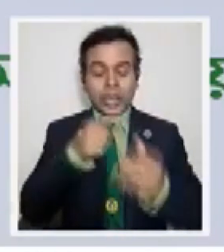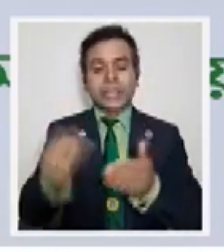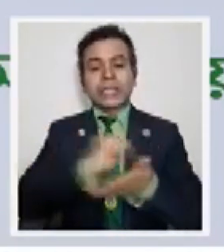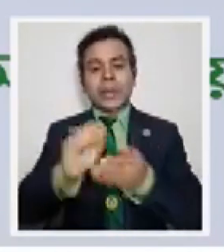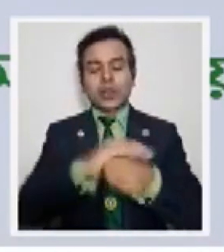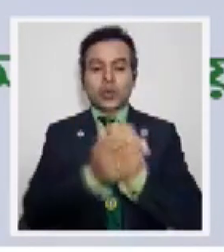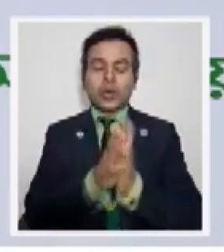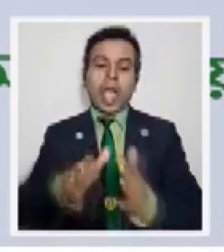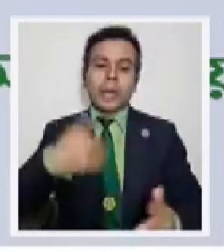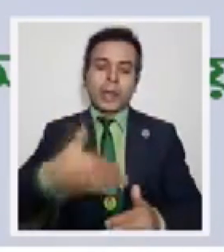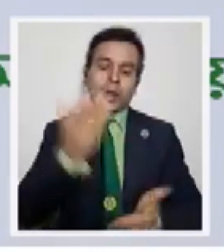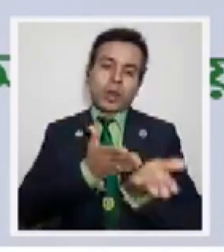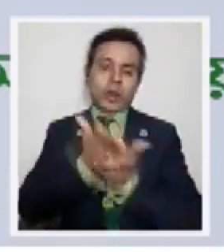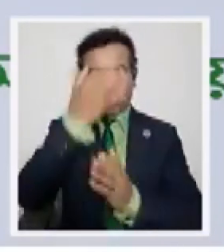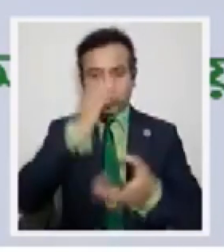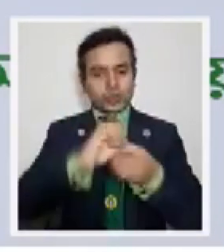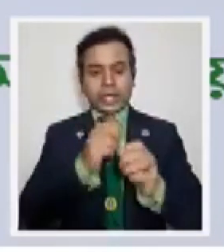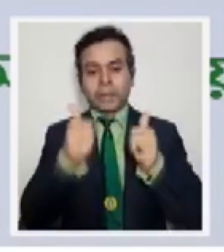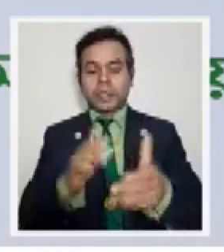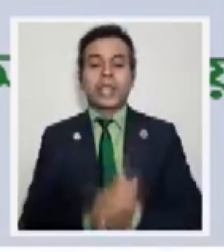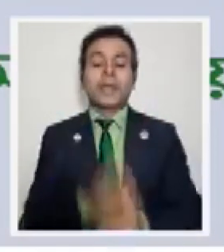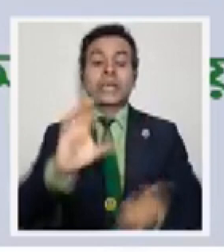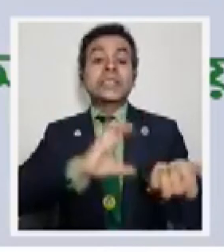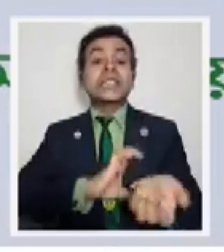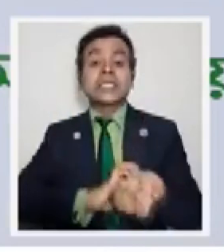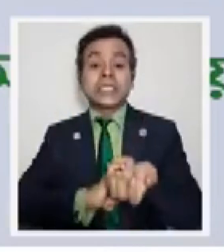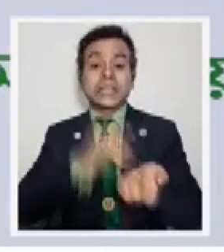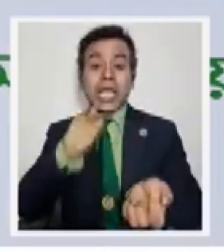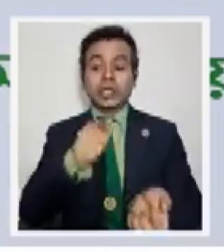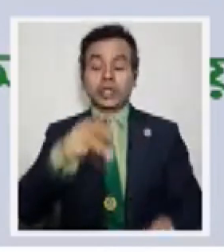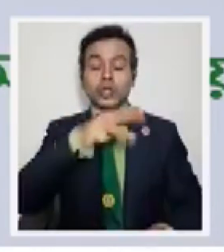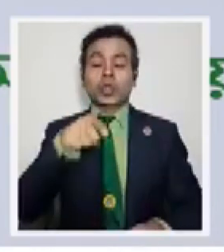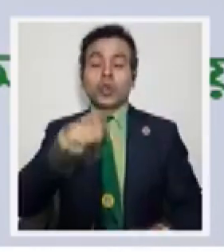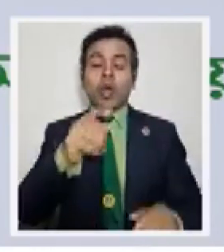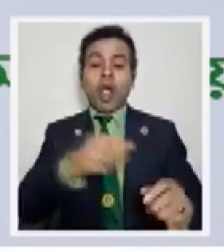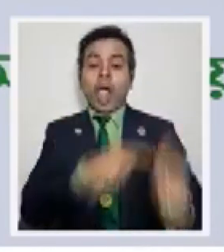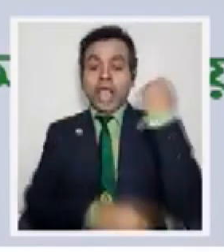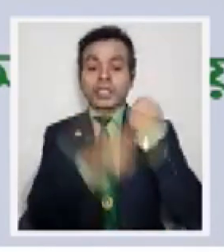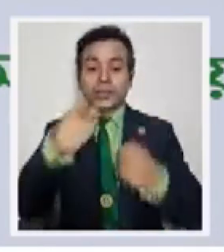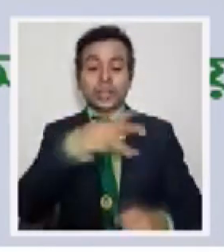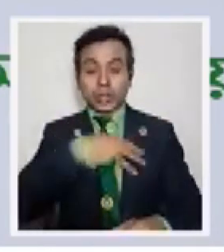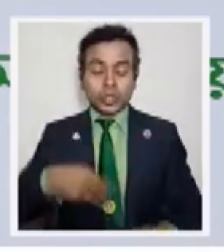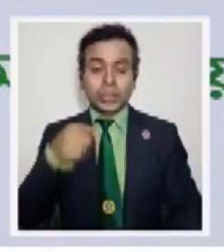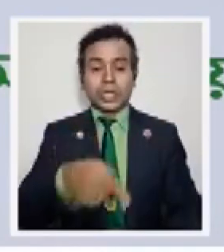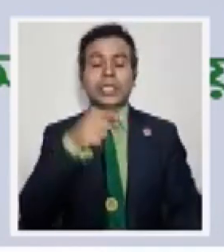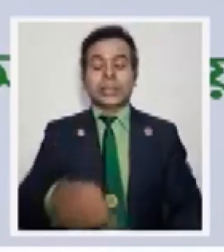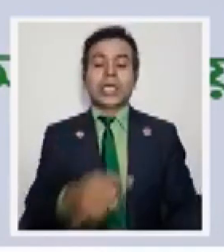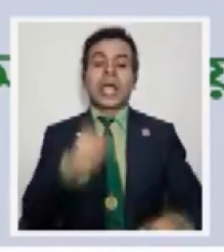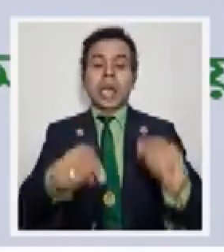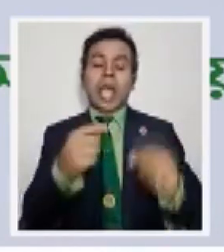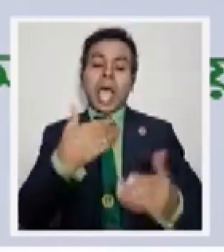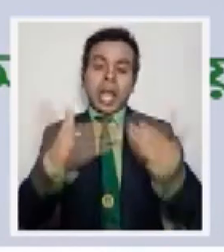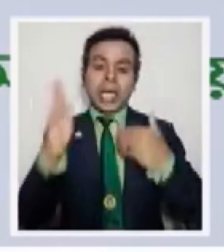যাবে এবং এই মাস্ক একবার ব্যবহার করার পরে সাবান পানি দিয়ে ধুয়ে নিয়ে পুনরায় ব্যবহার করা যাবে।